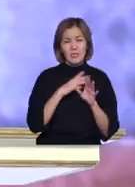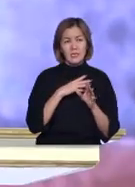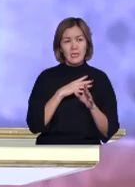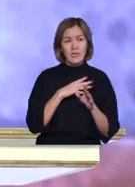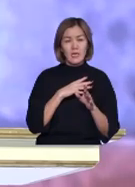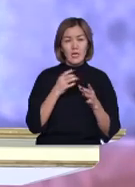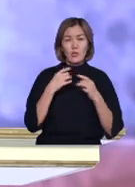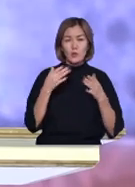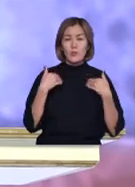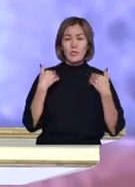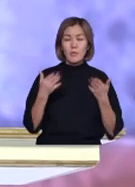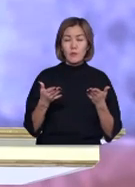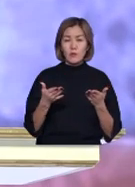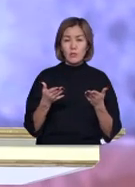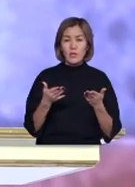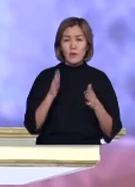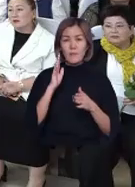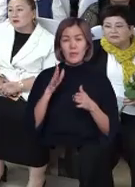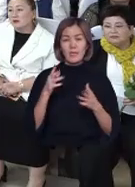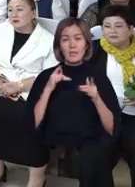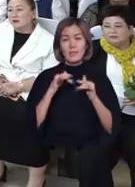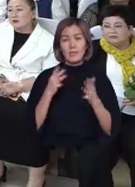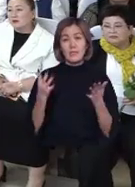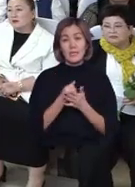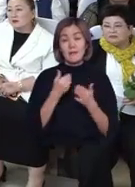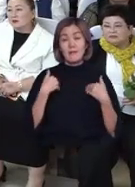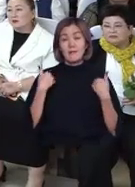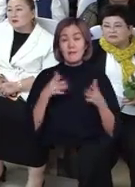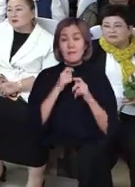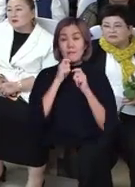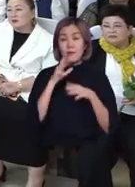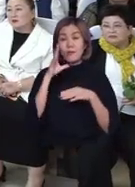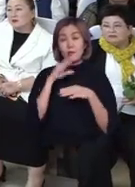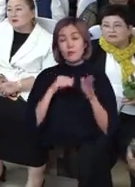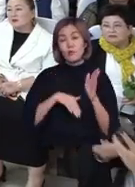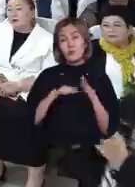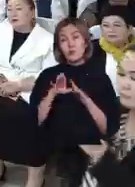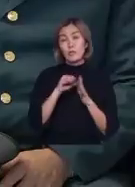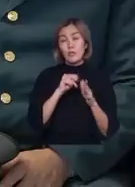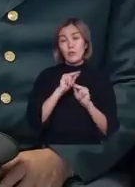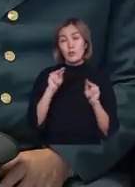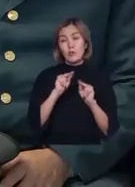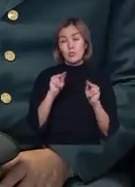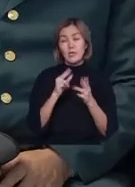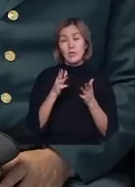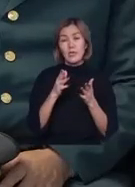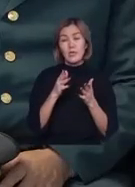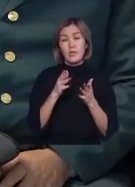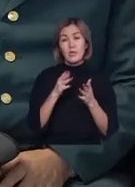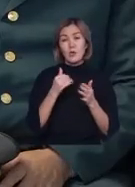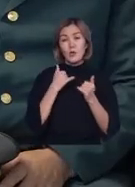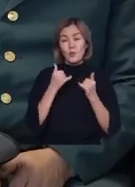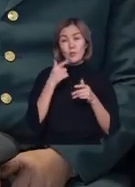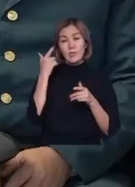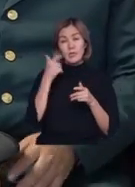төл мерекелерімен құттықтап, алдағы істеріне сәттілік тіледі. Марапаттау кешінде үздік деп танылған устаздарға аудан әкімінің құрмет